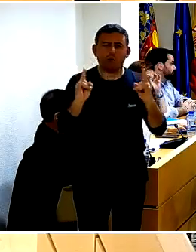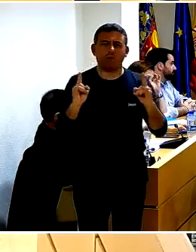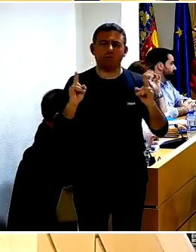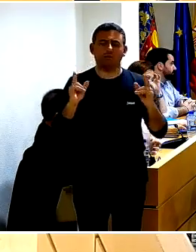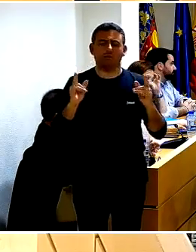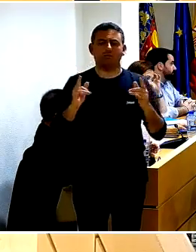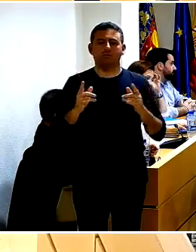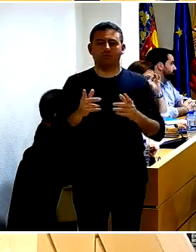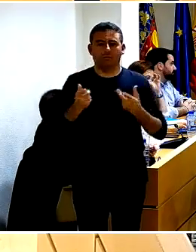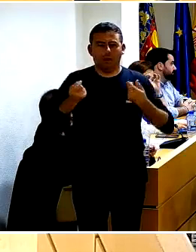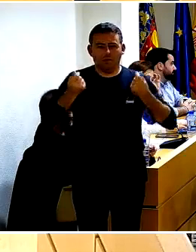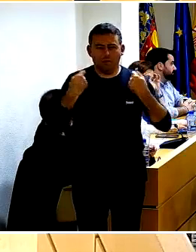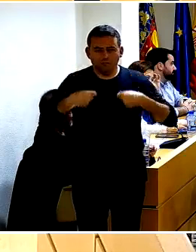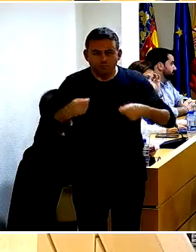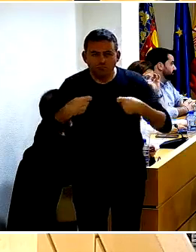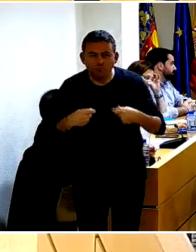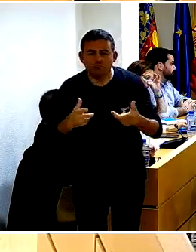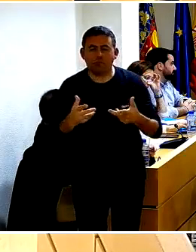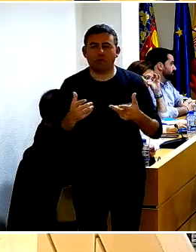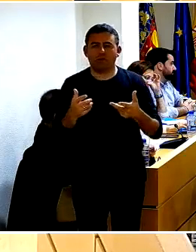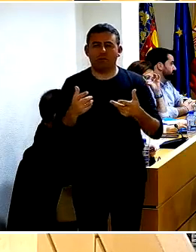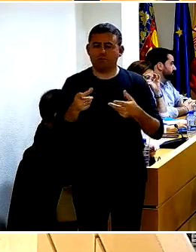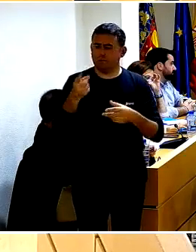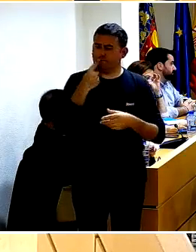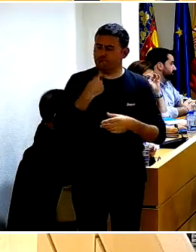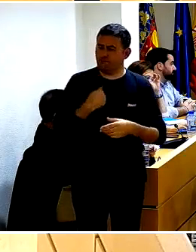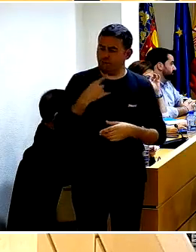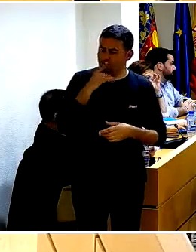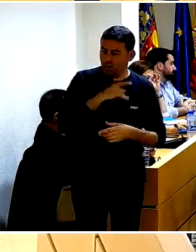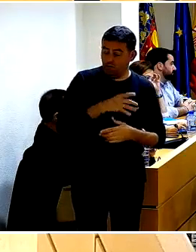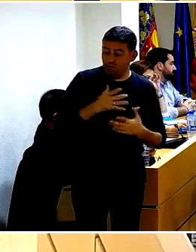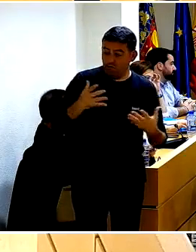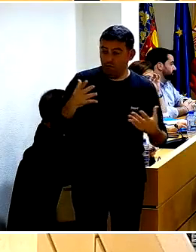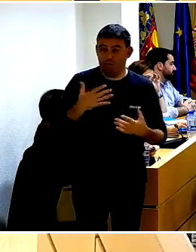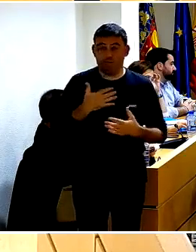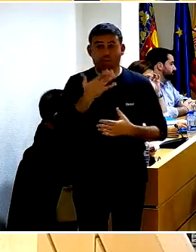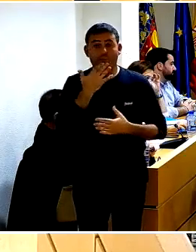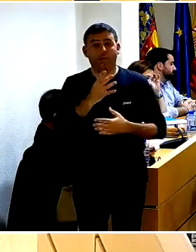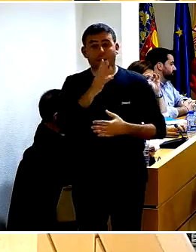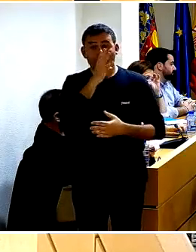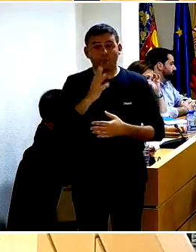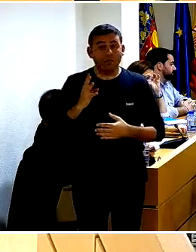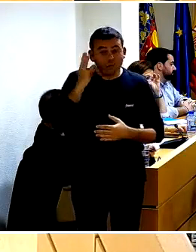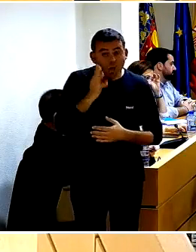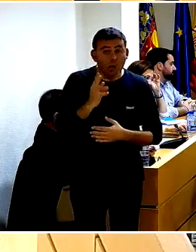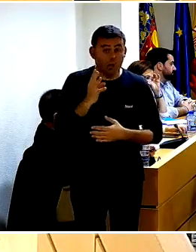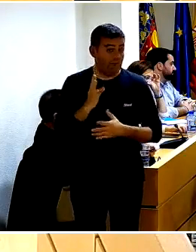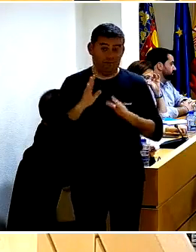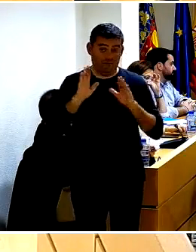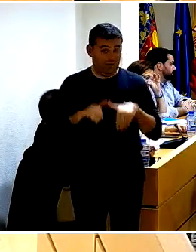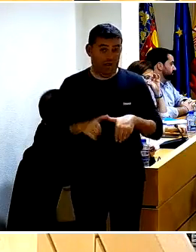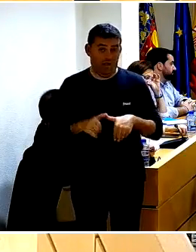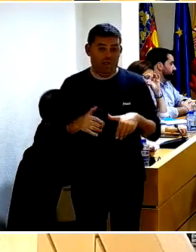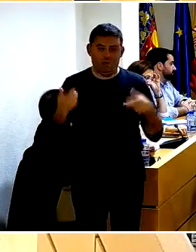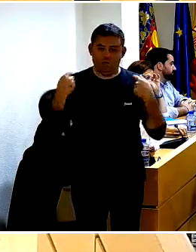inversions que vingueren al últim moment de la legislatura i en plenes eleccions, en plena campanya, com